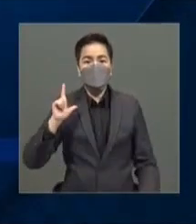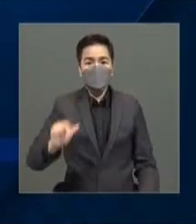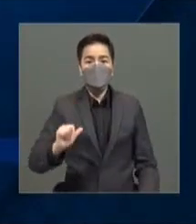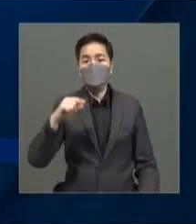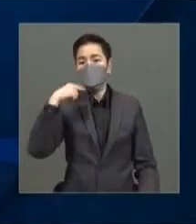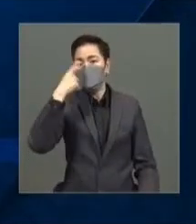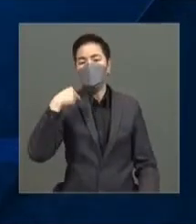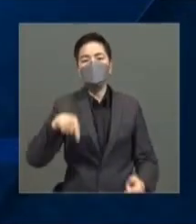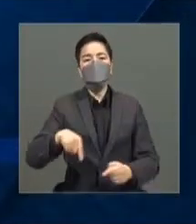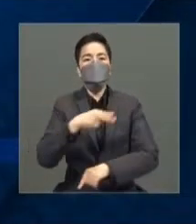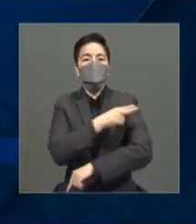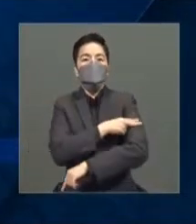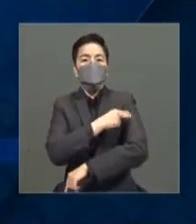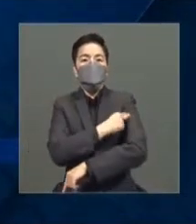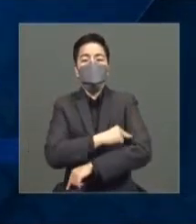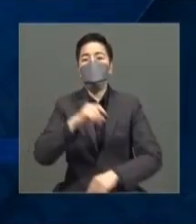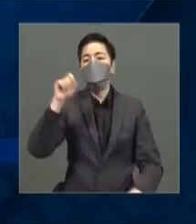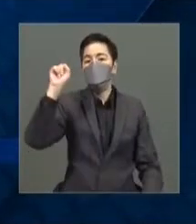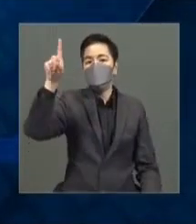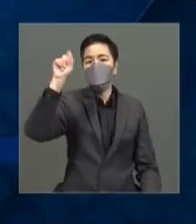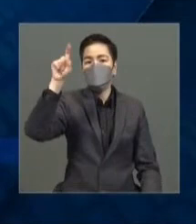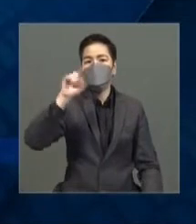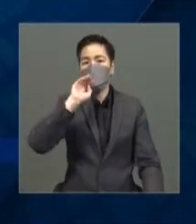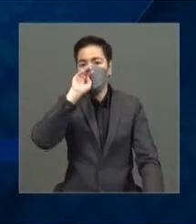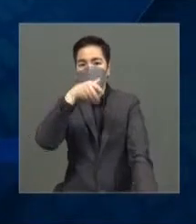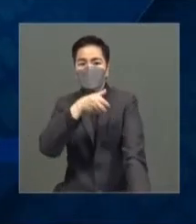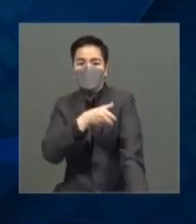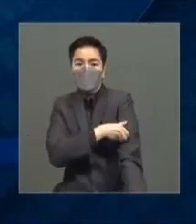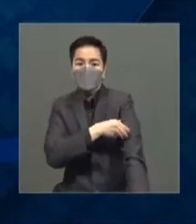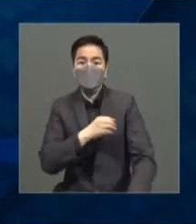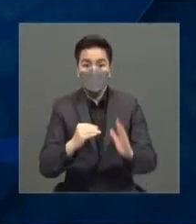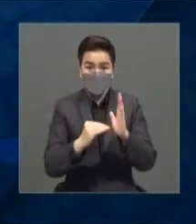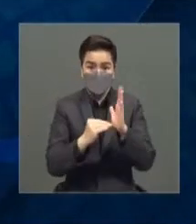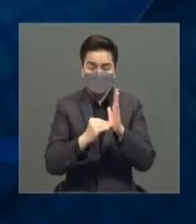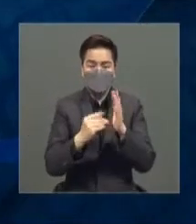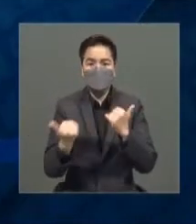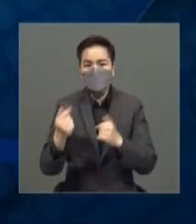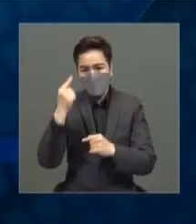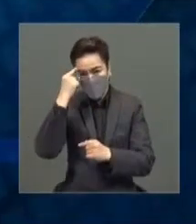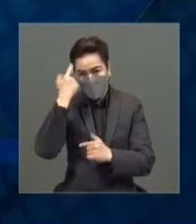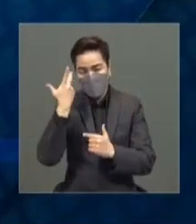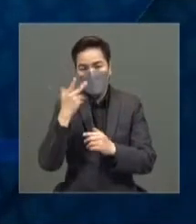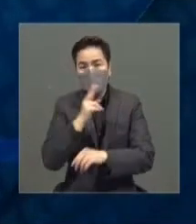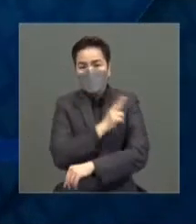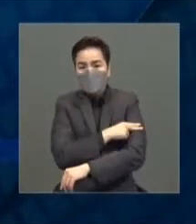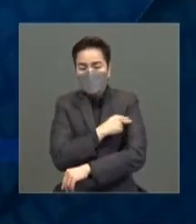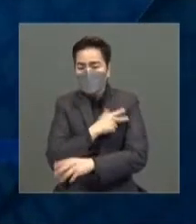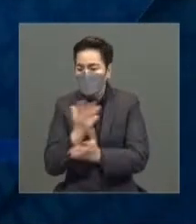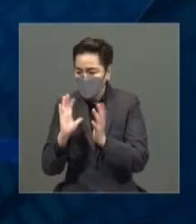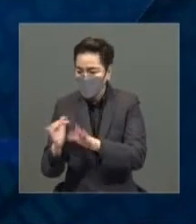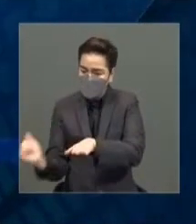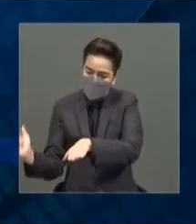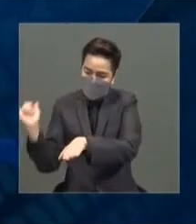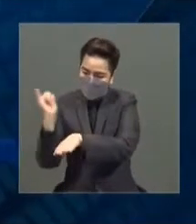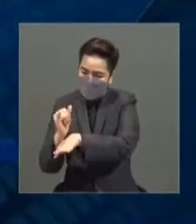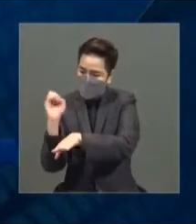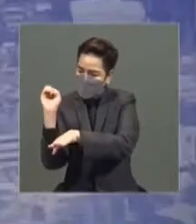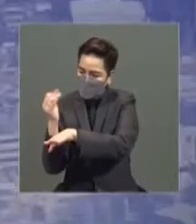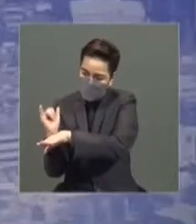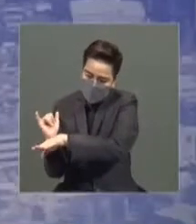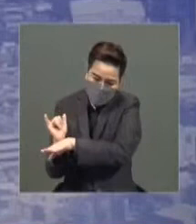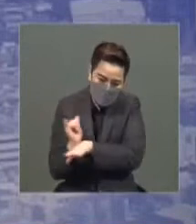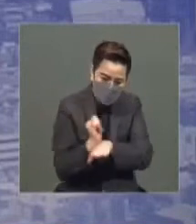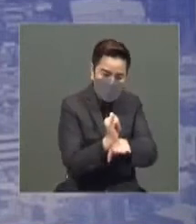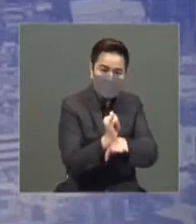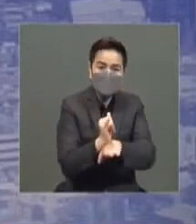คือสถาบันการแพทย์ฉุกเฉินศูนย์เอราวัณที่เรารู้จักกันเนี่ยนะคะก็มีศักยภาพในการขนผู้ป่วยอยู่ที่